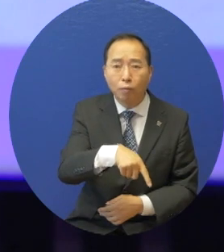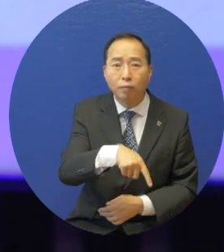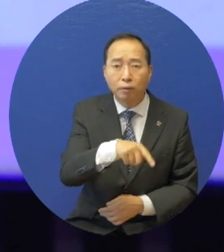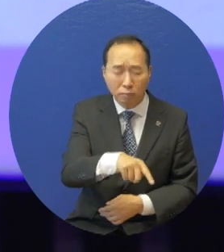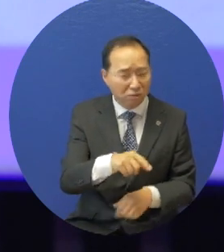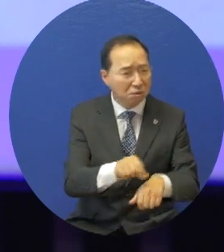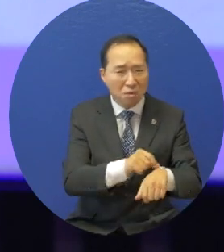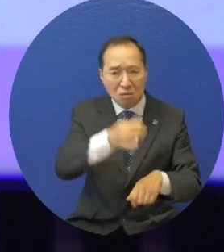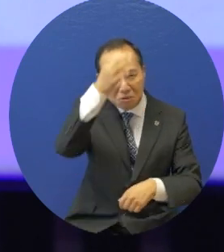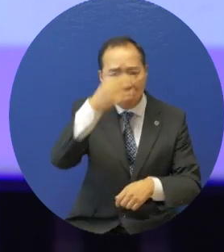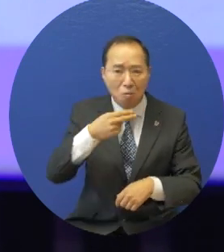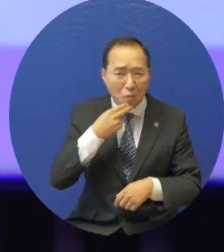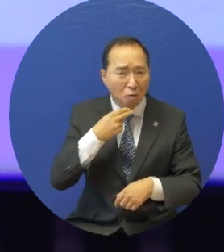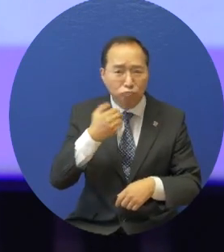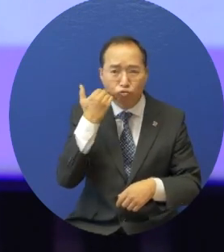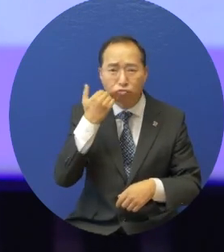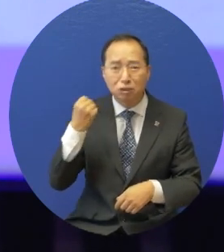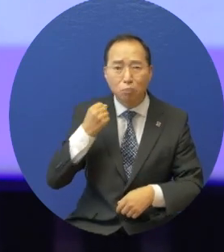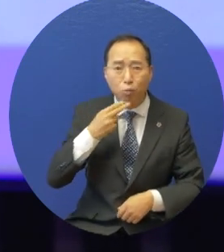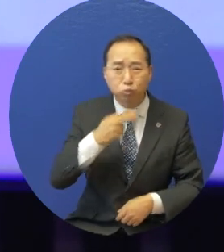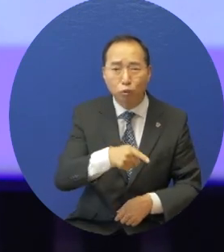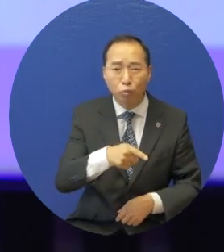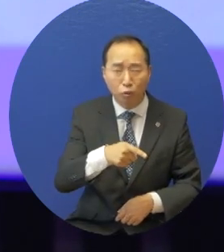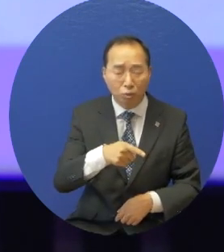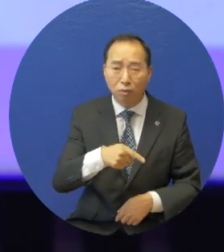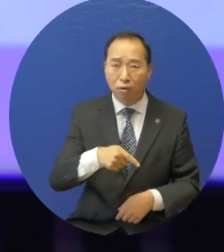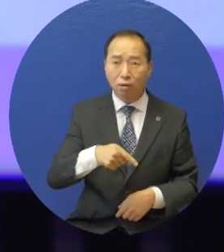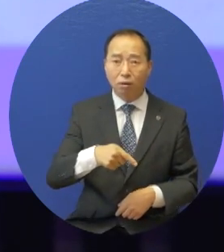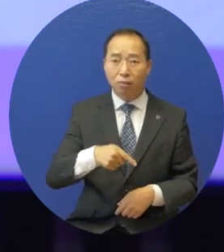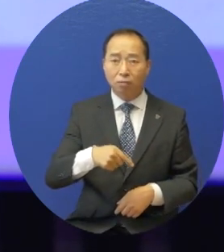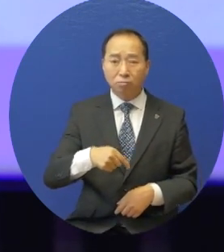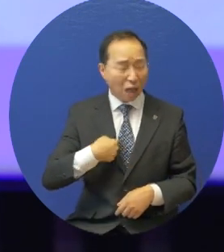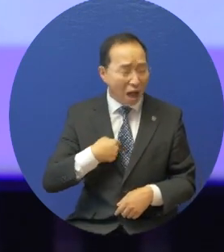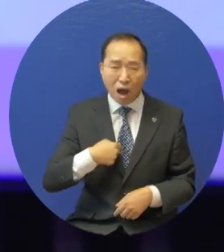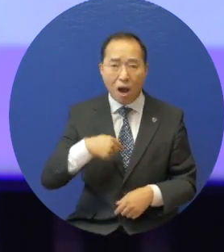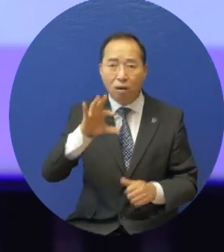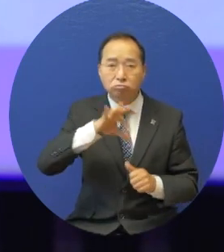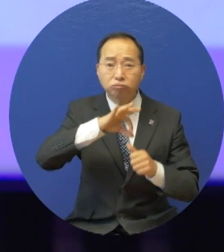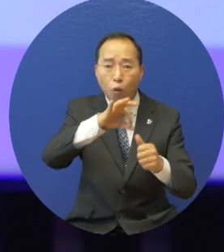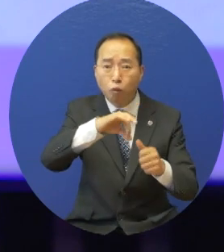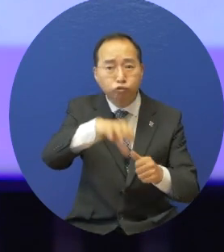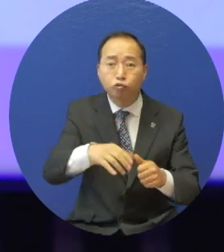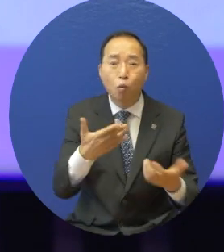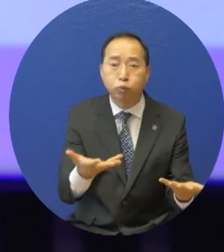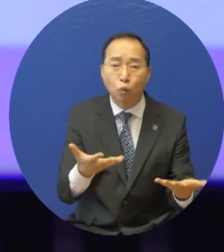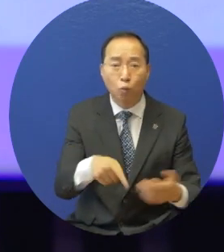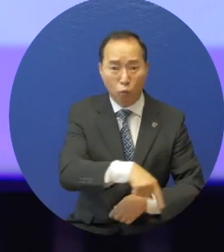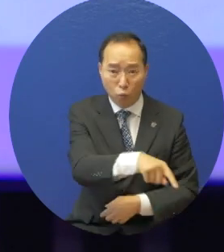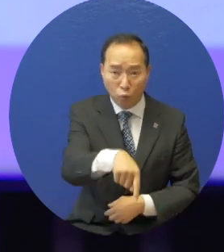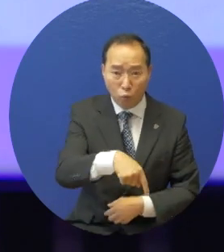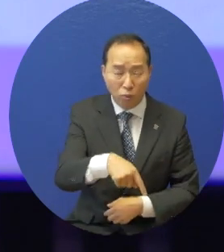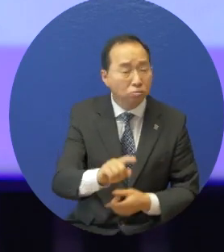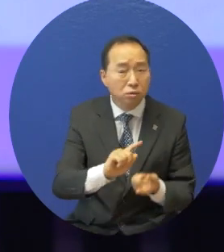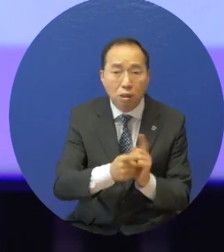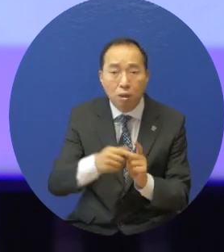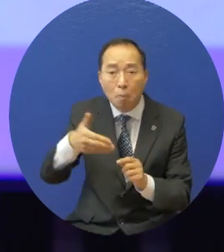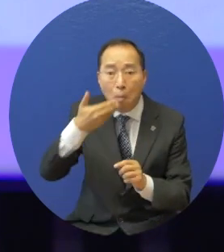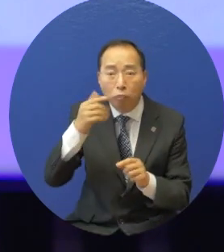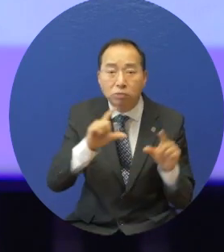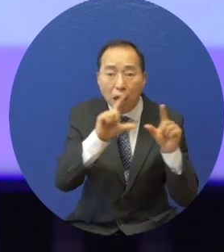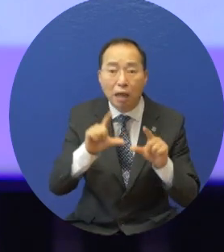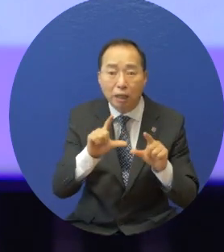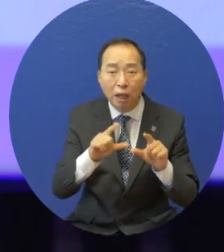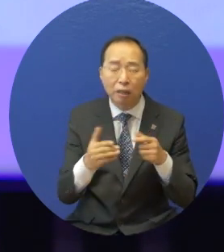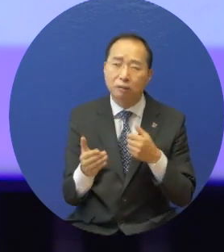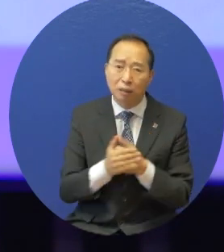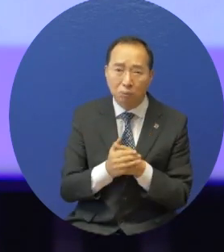특별한 어떤 백도 없었고요. 특별히 나를 뭐 이렇게 채용해 주는 것도 없고요. 대신 여기서 먹고